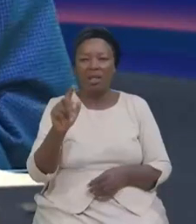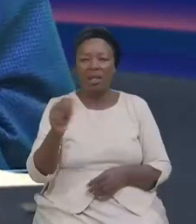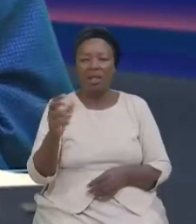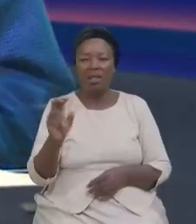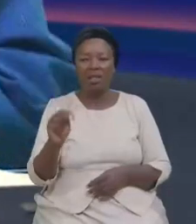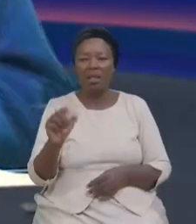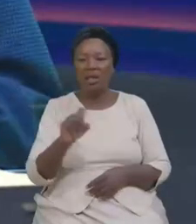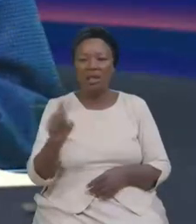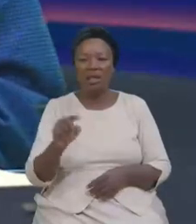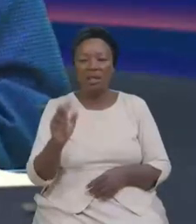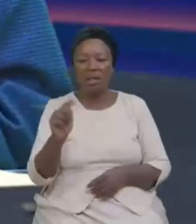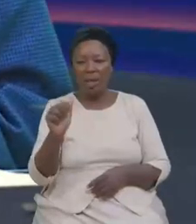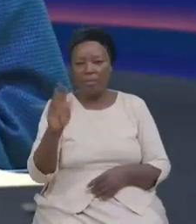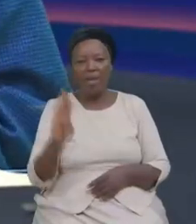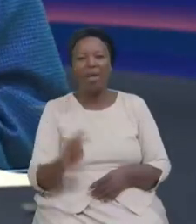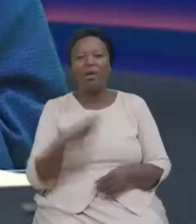Vous voyez, parfois,